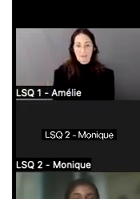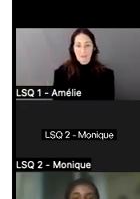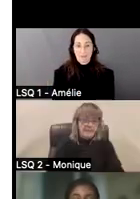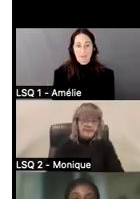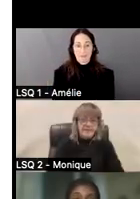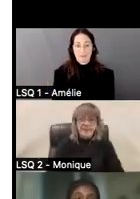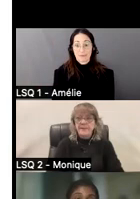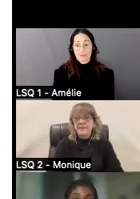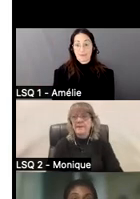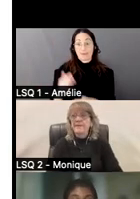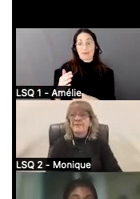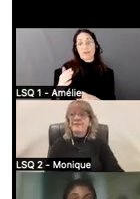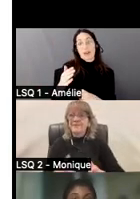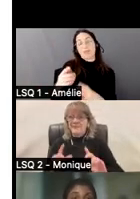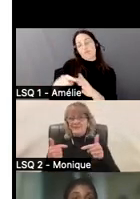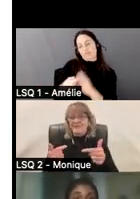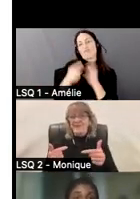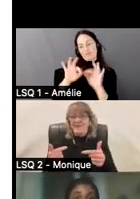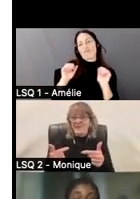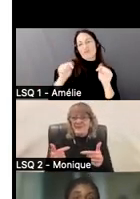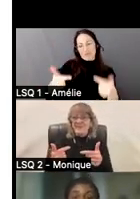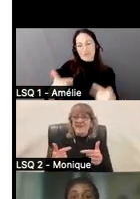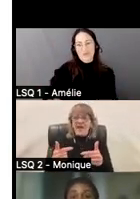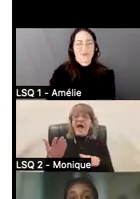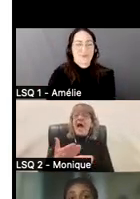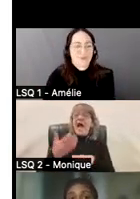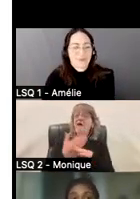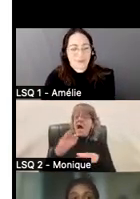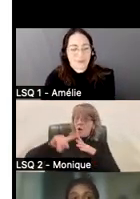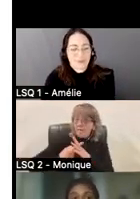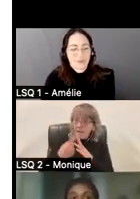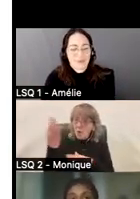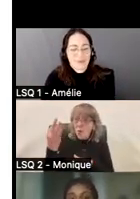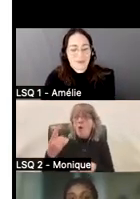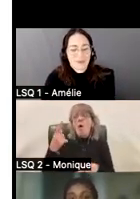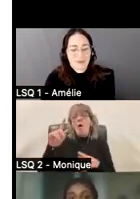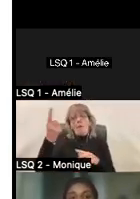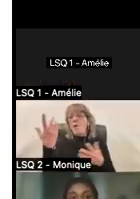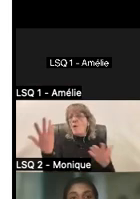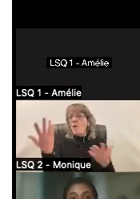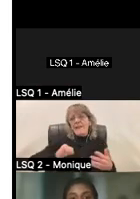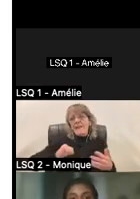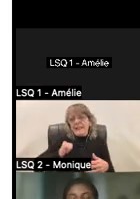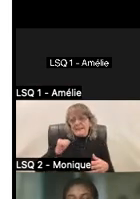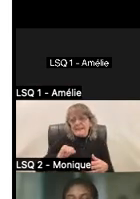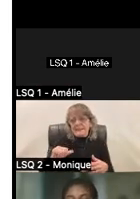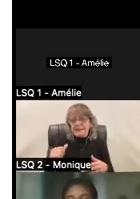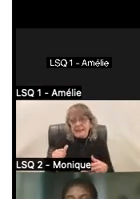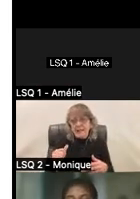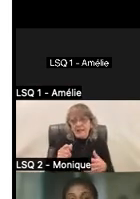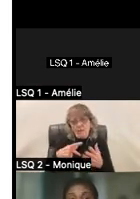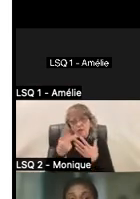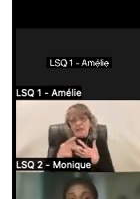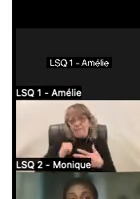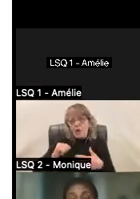Alors avant de lancer notre cours, nous avons eu, un test pilote du cours et les résultats du test,